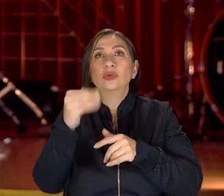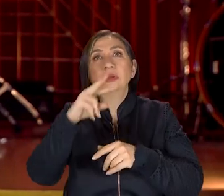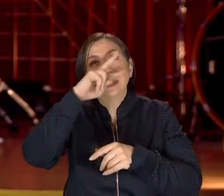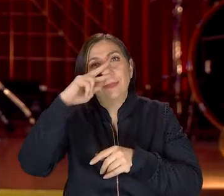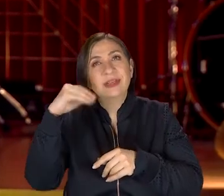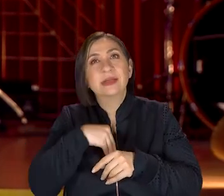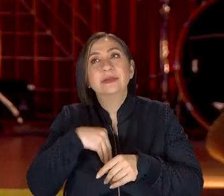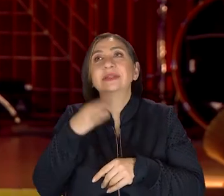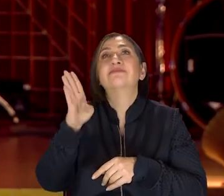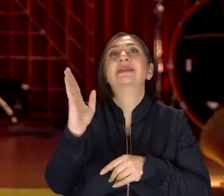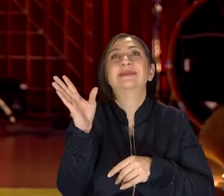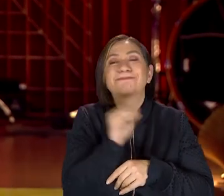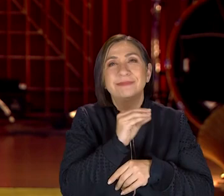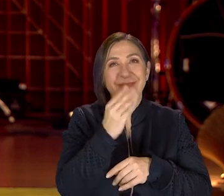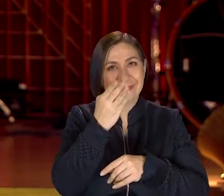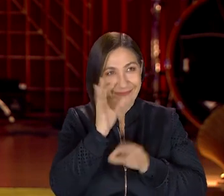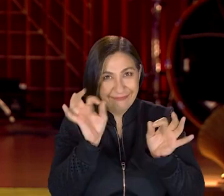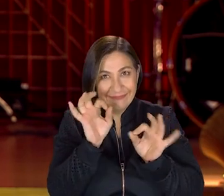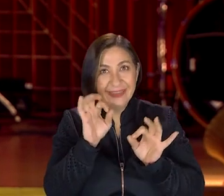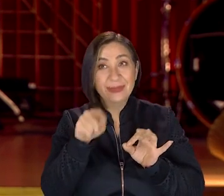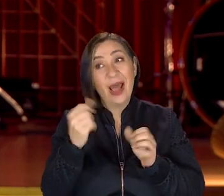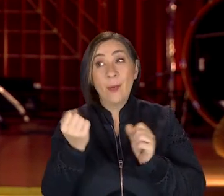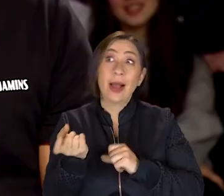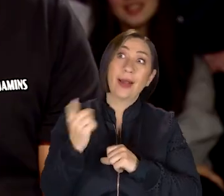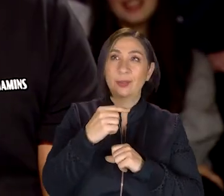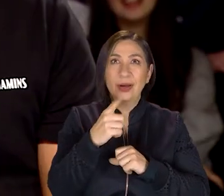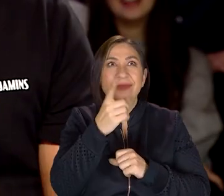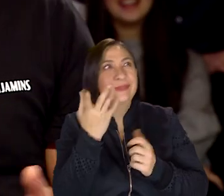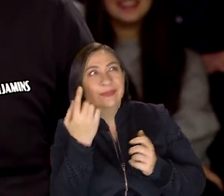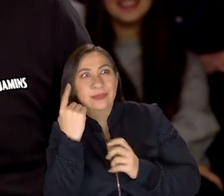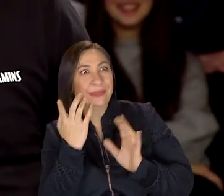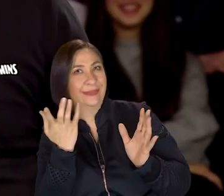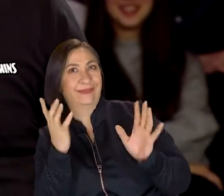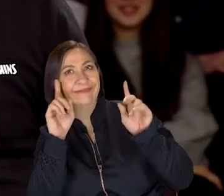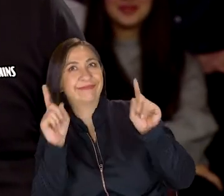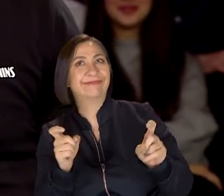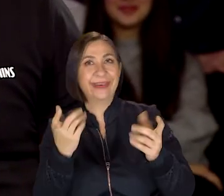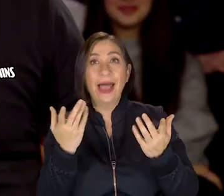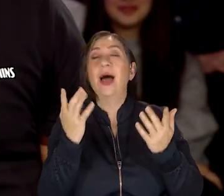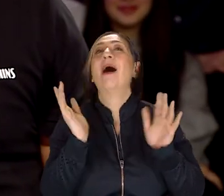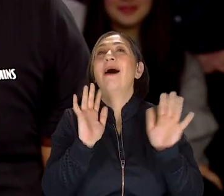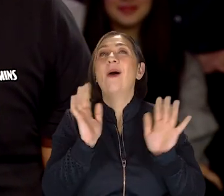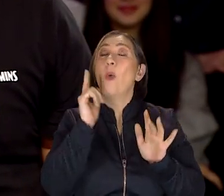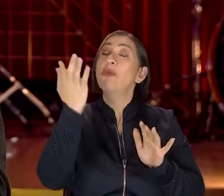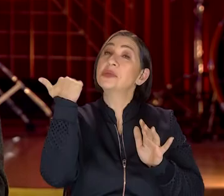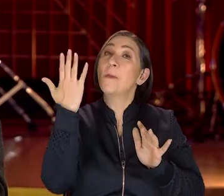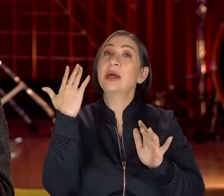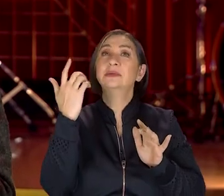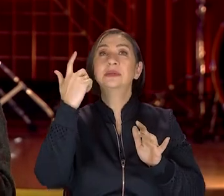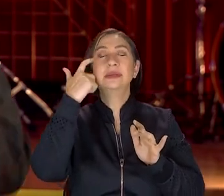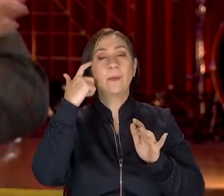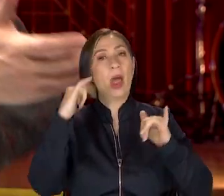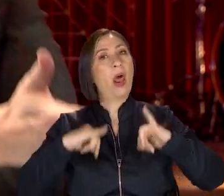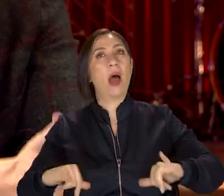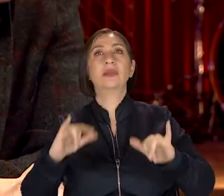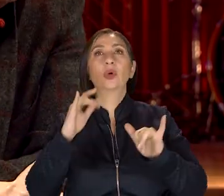sapık sanırsın gitmezsin yani. Ha. Abicim gel seninle arabaya geçelim falan. Ama değil mi ne acayip. O günlerde de zihnen bir